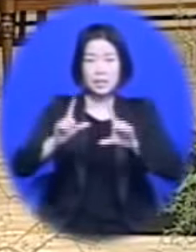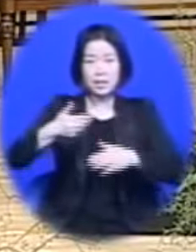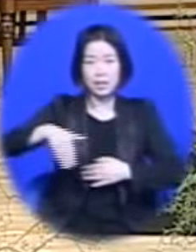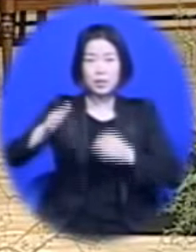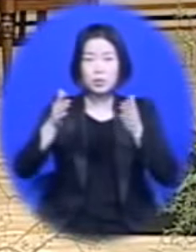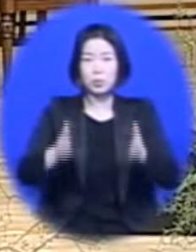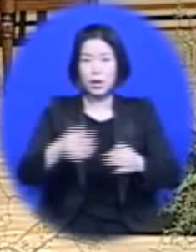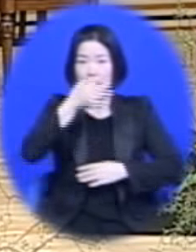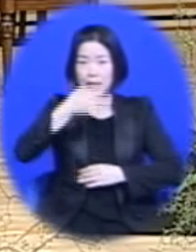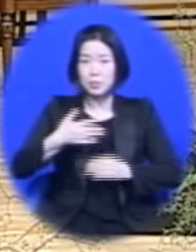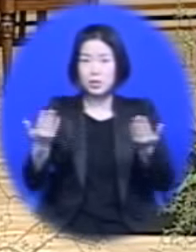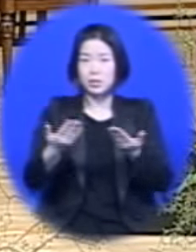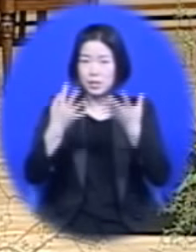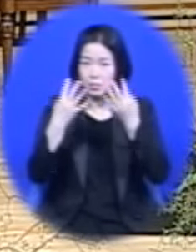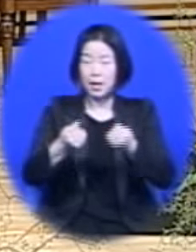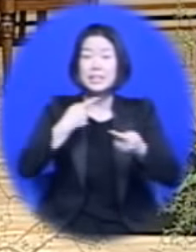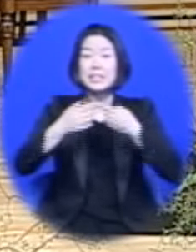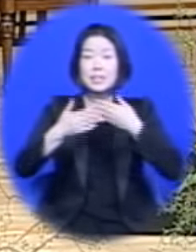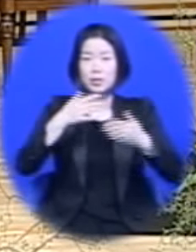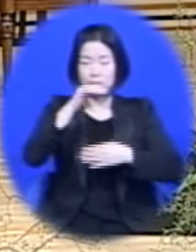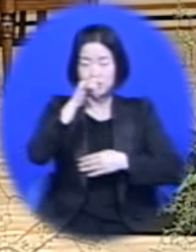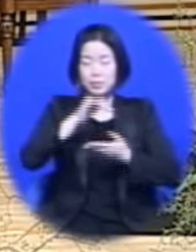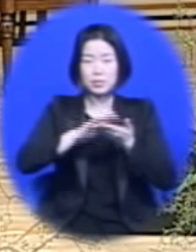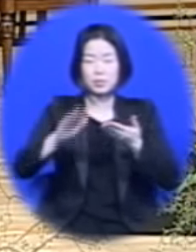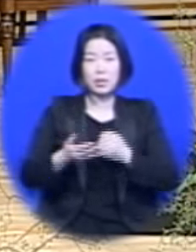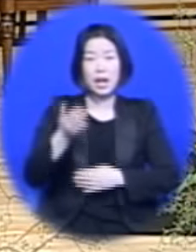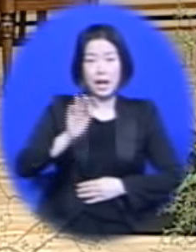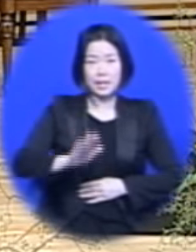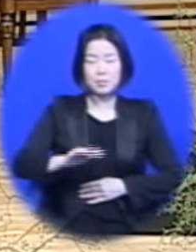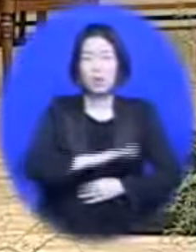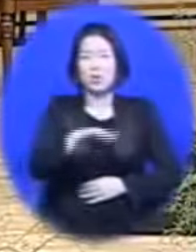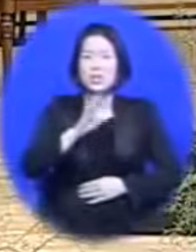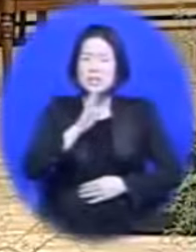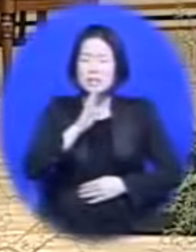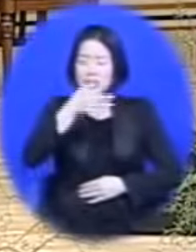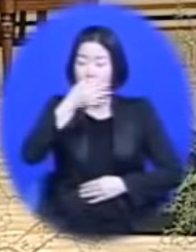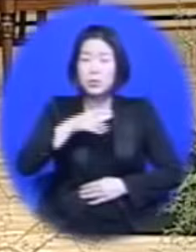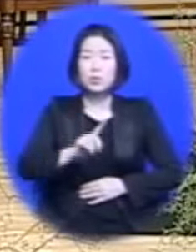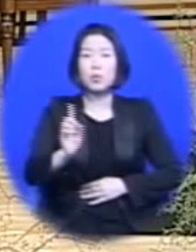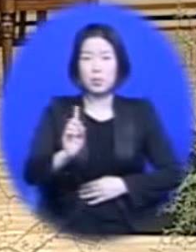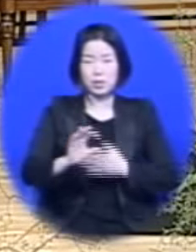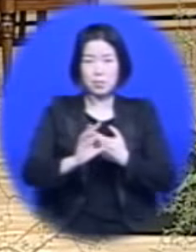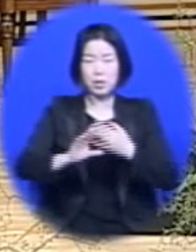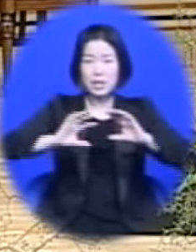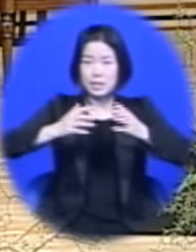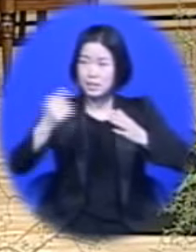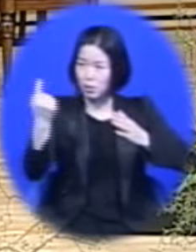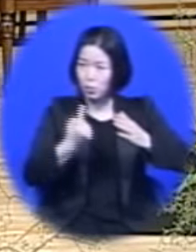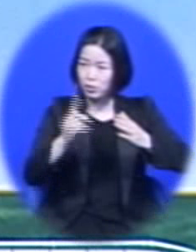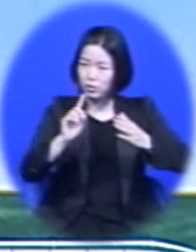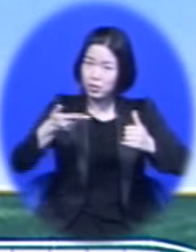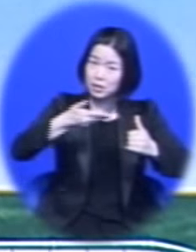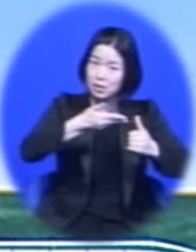힘든 일들을 많이 겪습니다. 그러나 우리가 진짜 힘든 것은 세상으로부터 오는 어떤